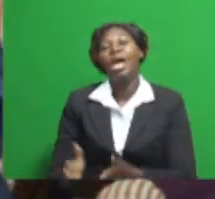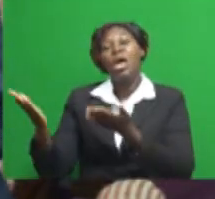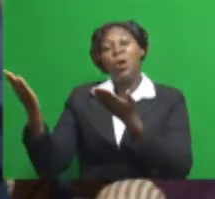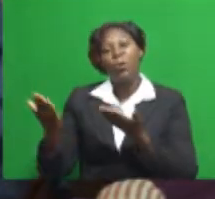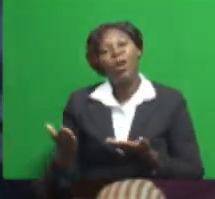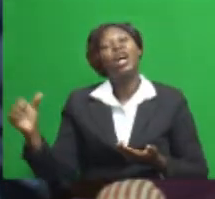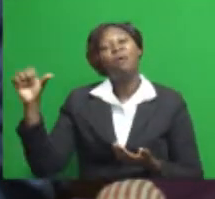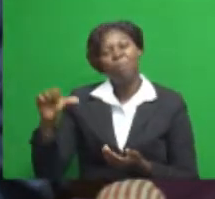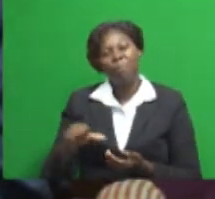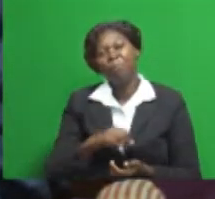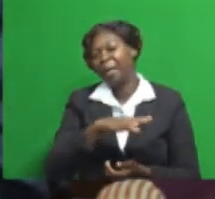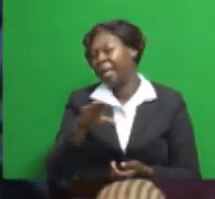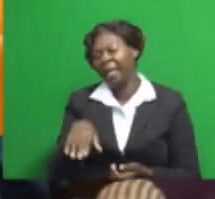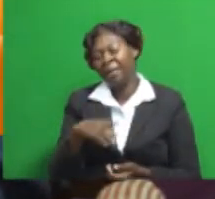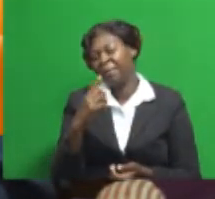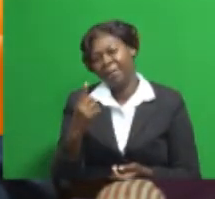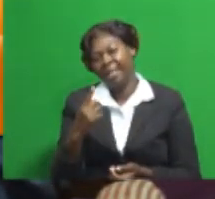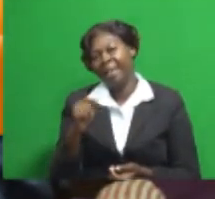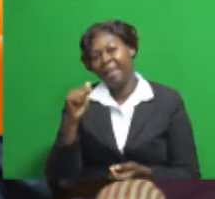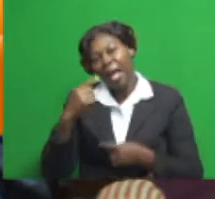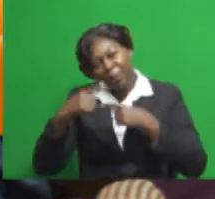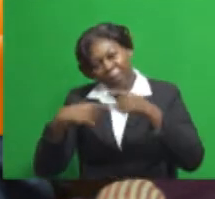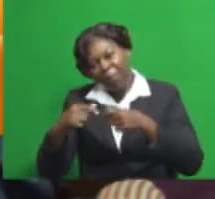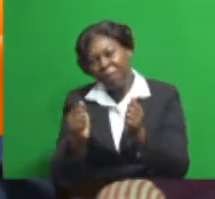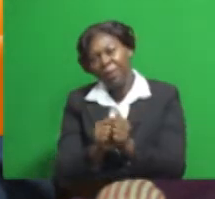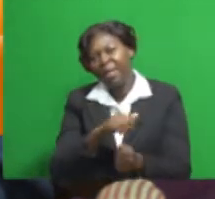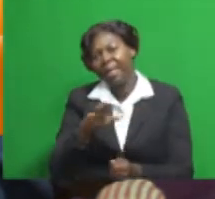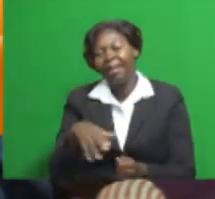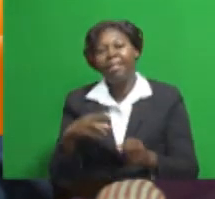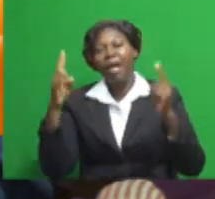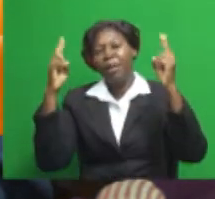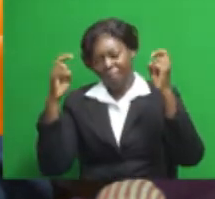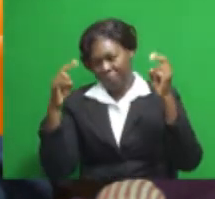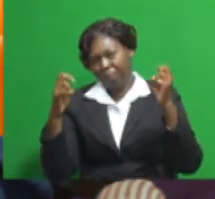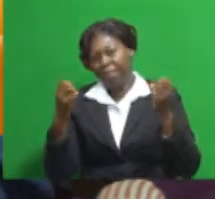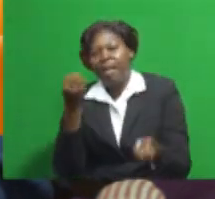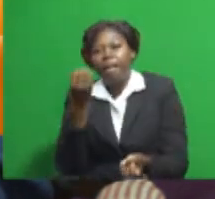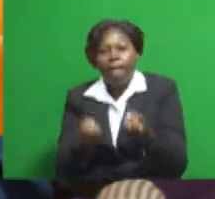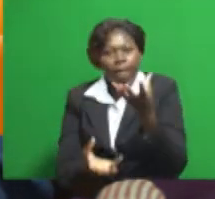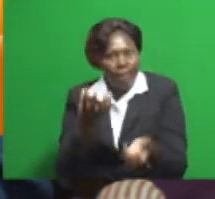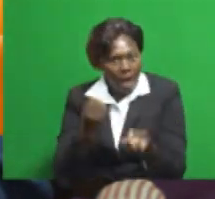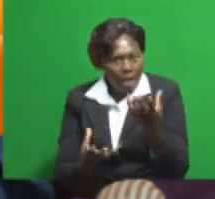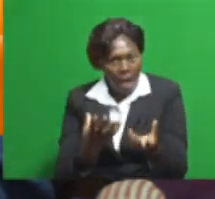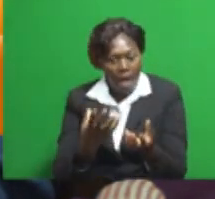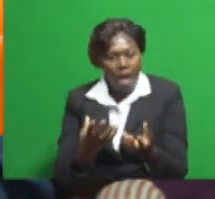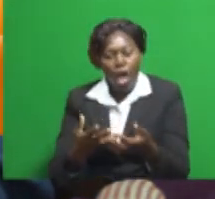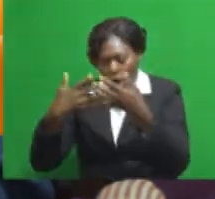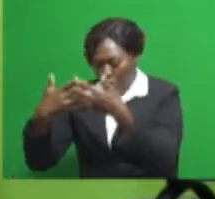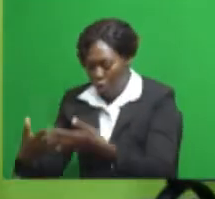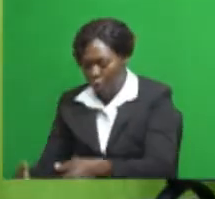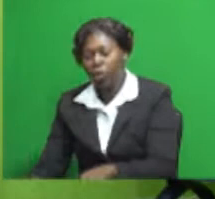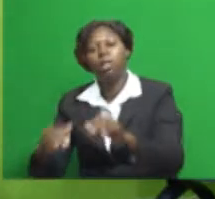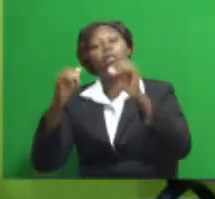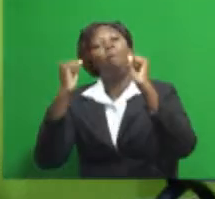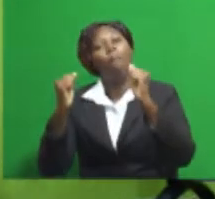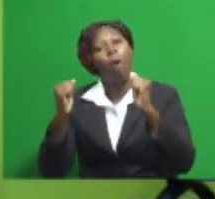Tino mchigamidza yavateereri. Tiri kuenderera mberi nehurukuro yedu. Moto wakashaya simba pavari. Tinoda